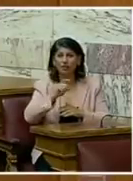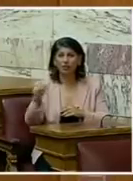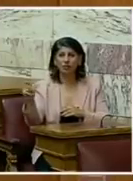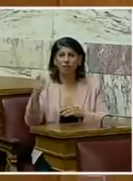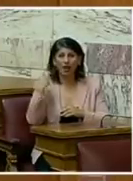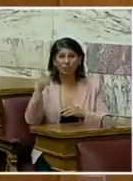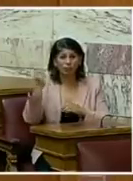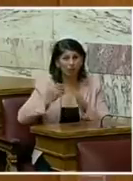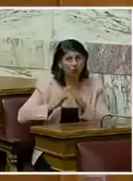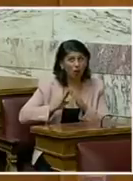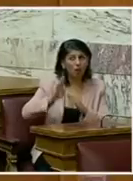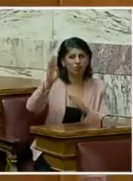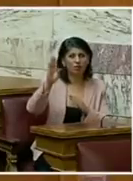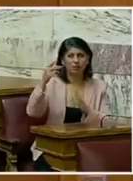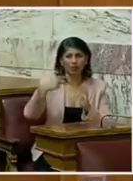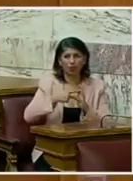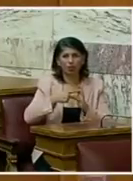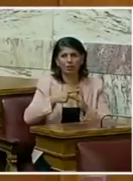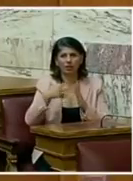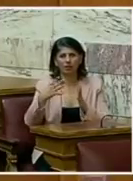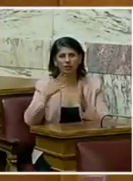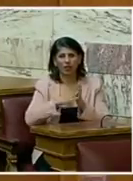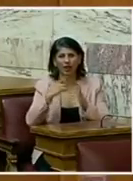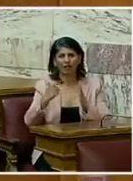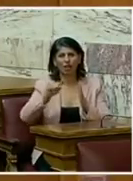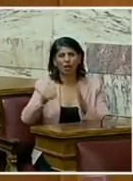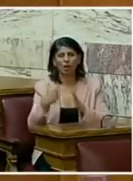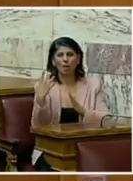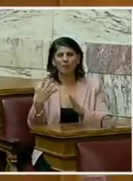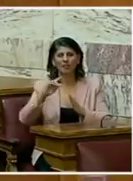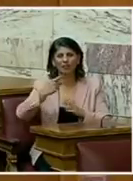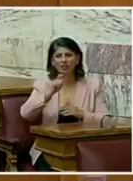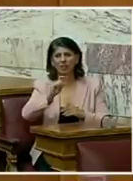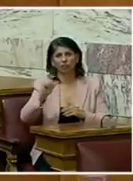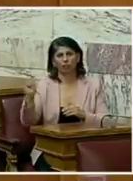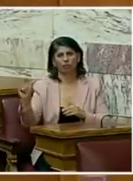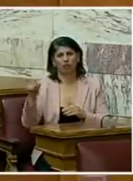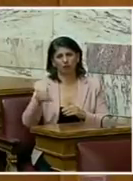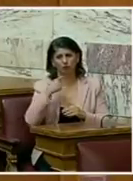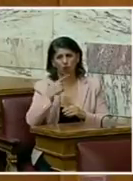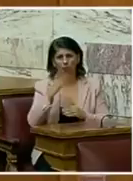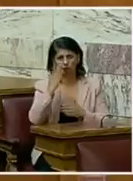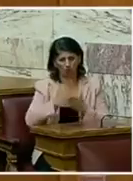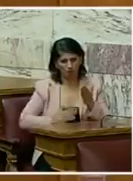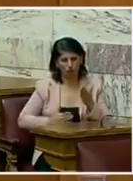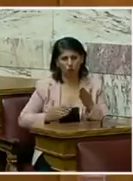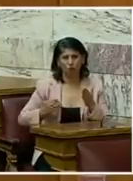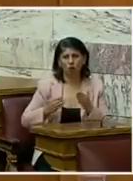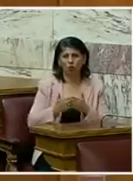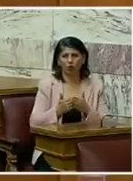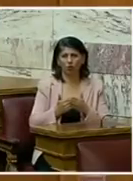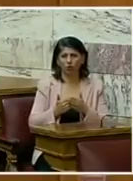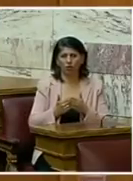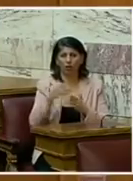αύξηση. Και το 2009 17,5 δις, κάτι που αναφέρεται και στο μεσοπρόθεσμο το πρώτο που έγραφε της